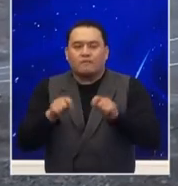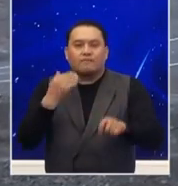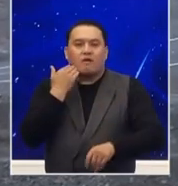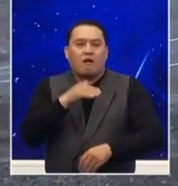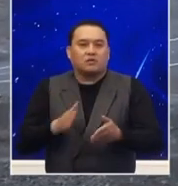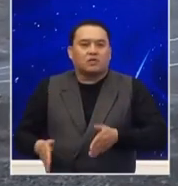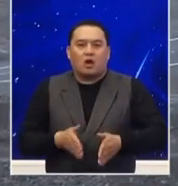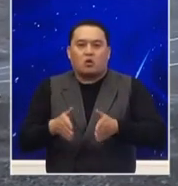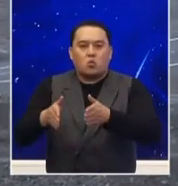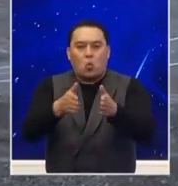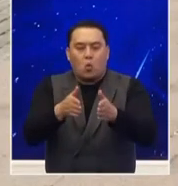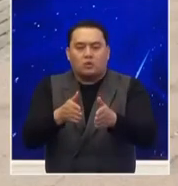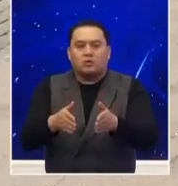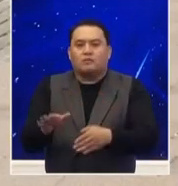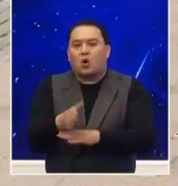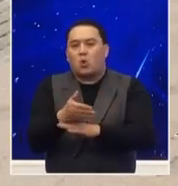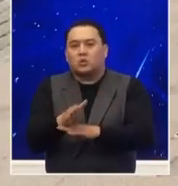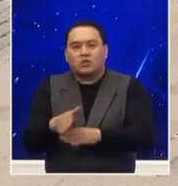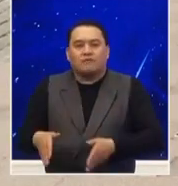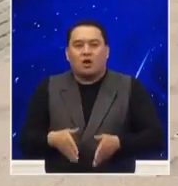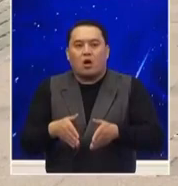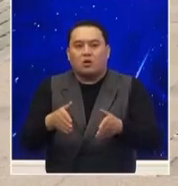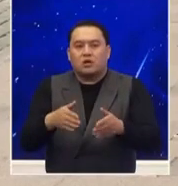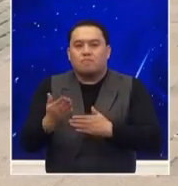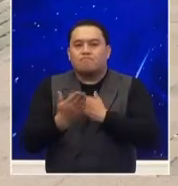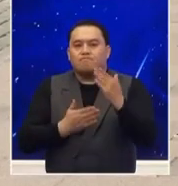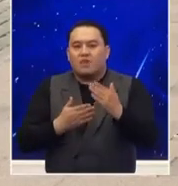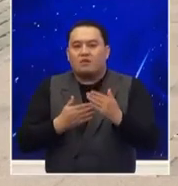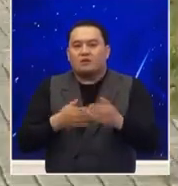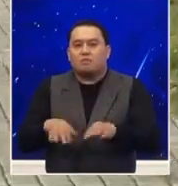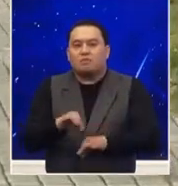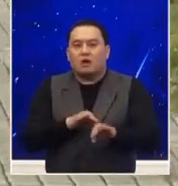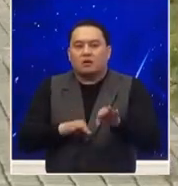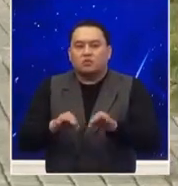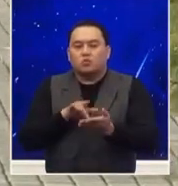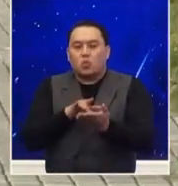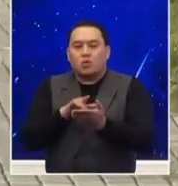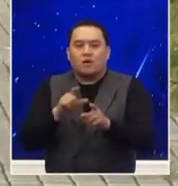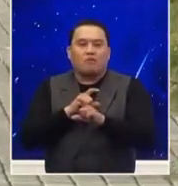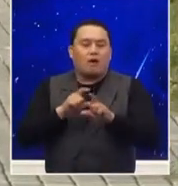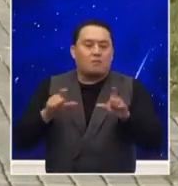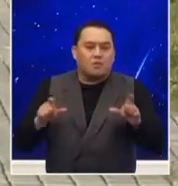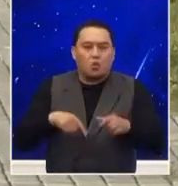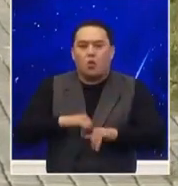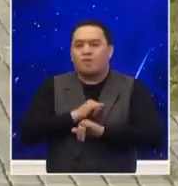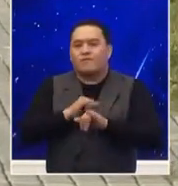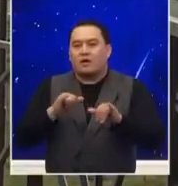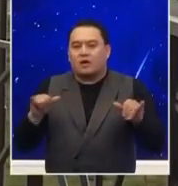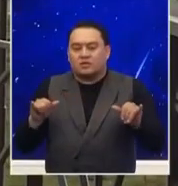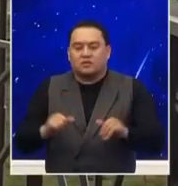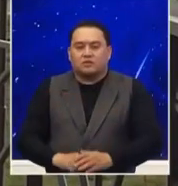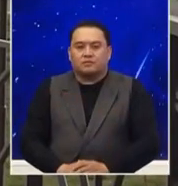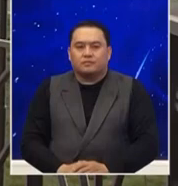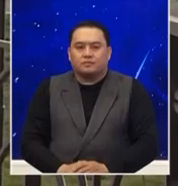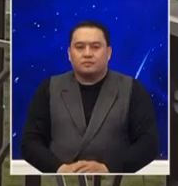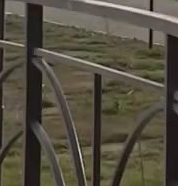качественные автомобильные дороги и прогулочные зоны, призванные повысить доступность проезда к туристическому объекту и увеличить географию